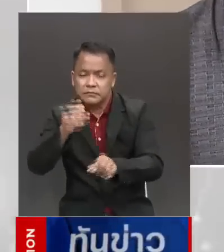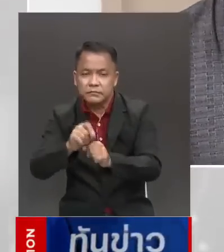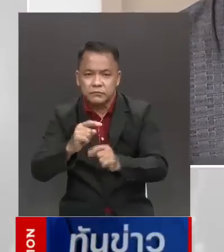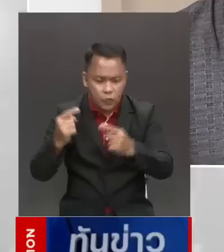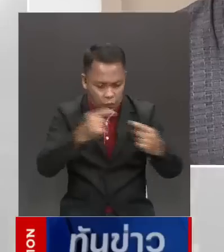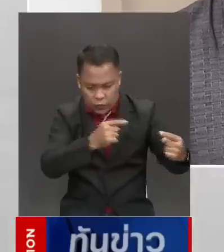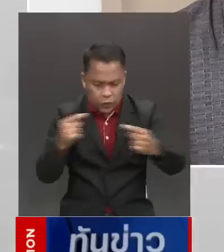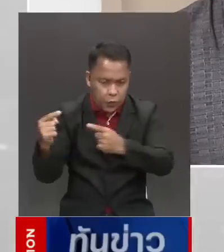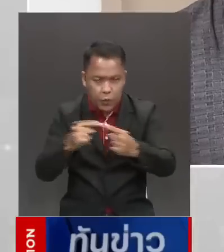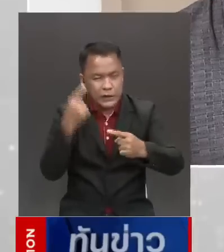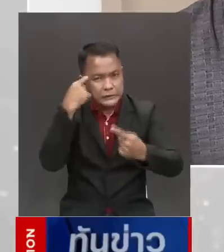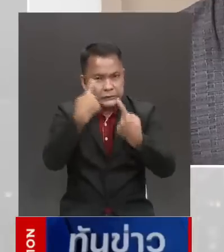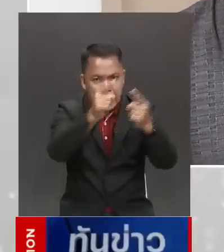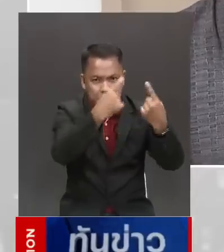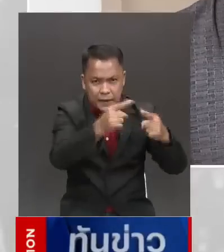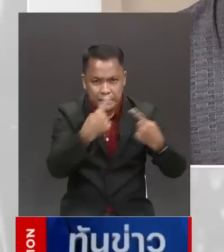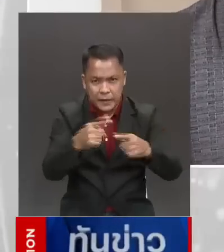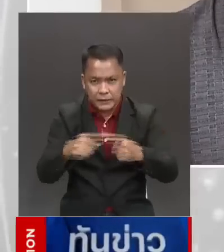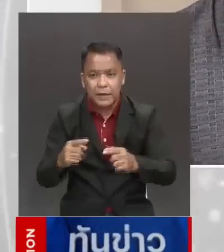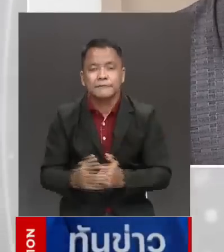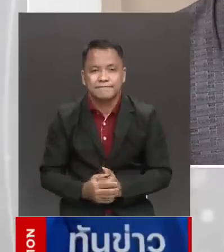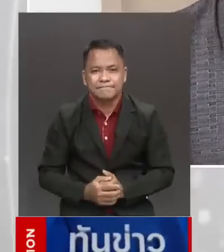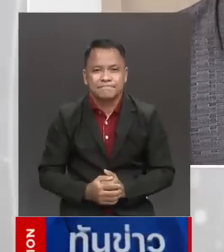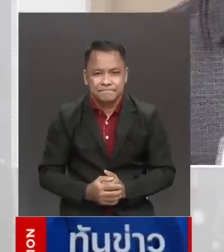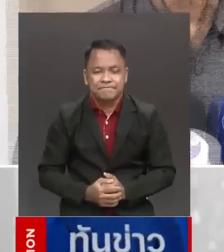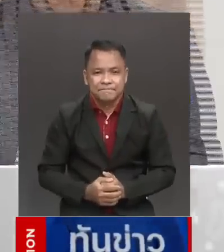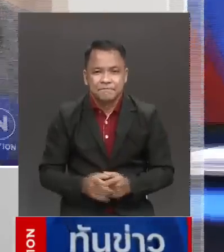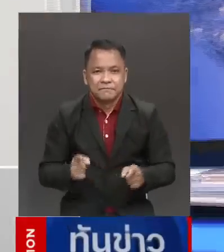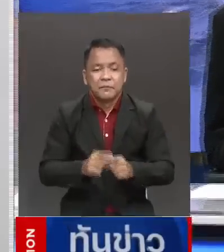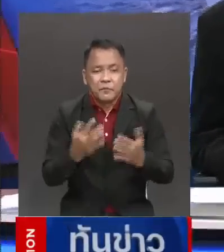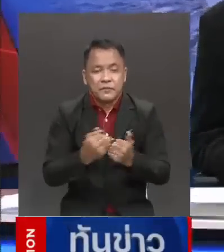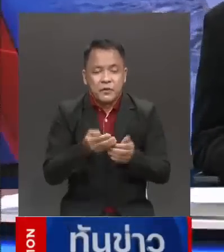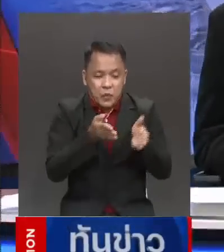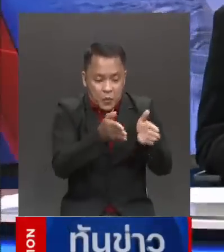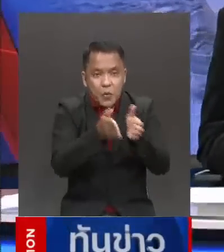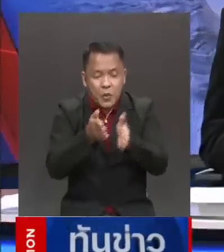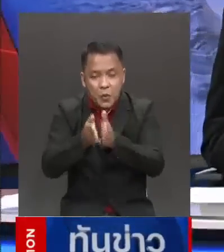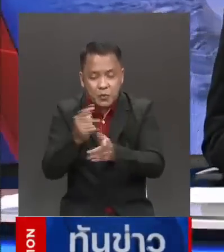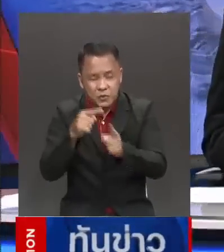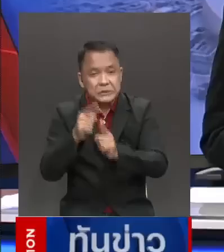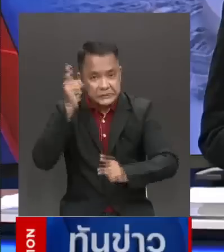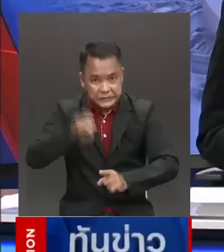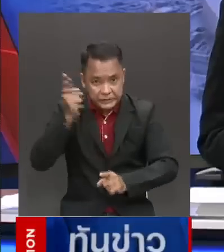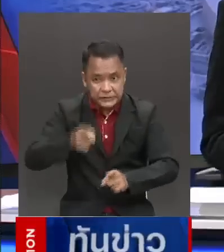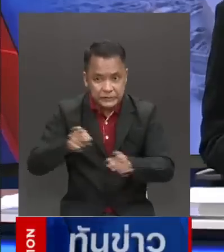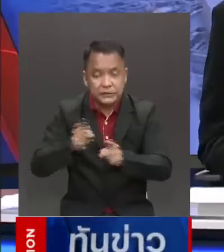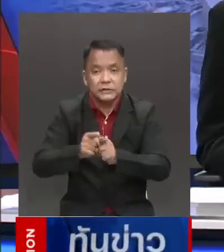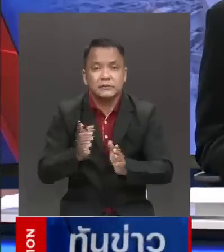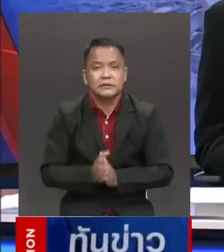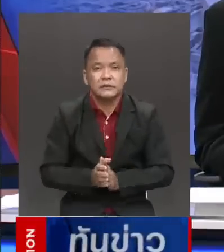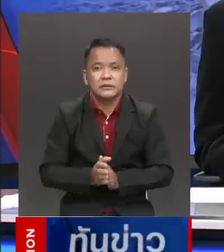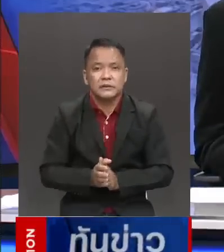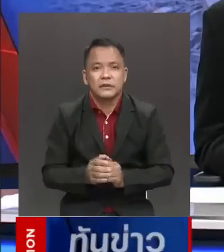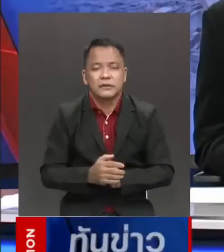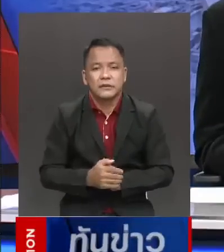กันความคิดที่แบบหลากหลายมากจริงๆอะครับ ใช่แล้วค่ะถึงขนาดที่หลายฝากฝั่งเนี่ยก็มองว่าความจริงแล้วเนี่ยอย่างคุณทิช